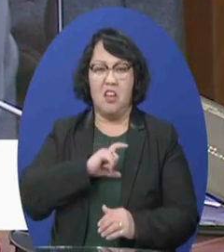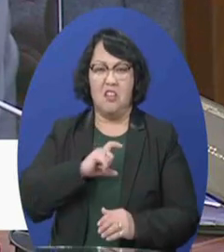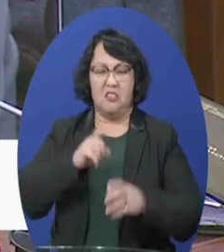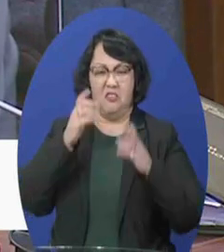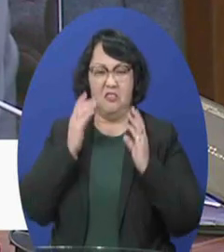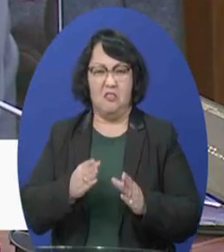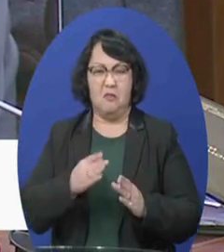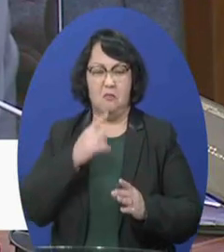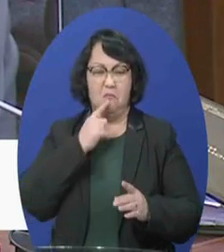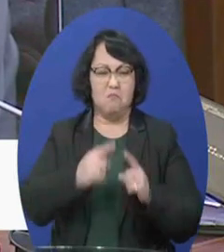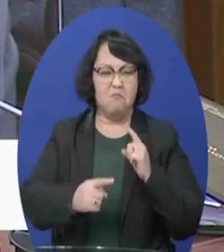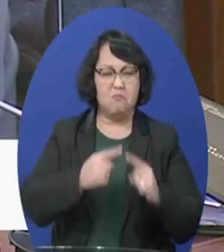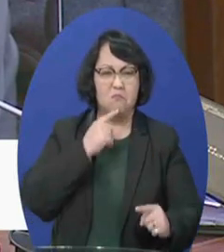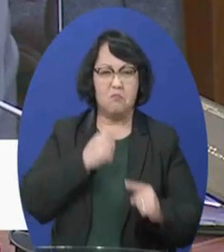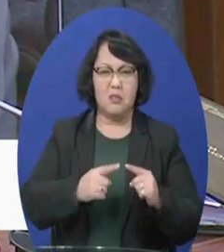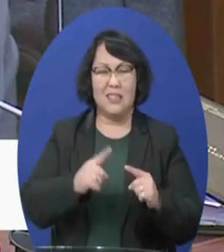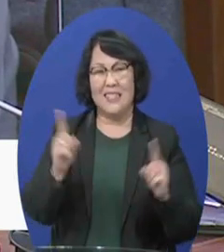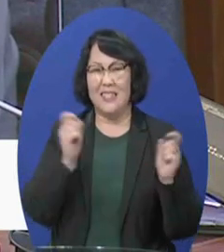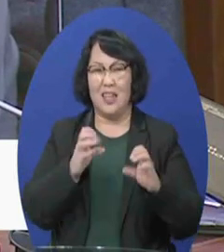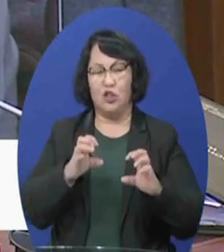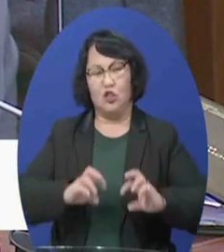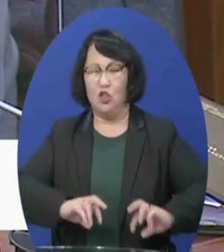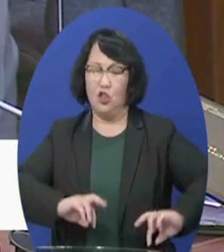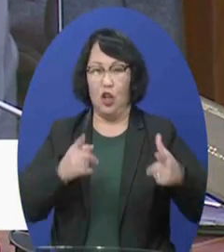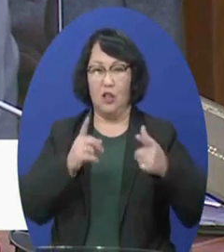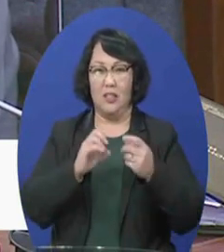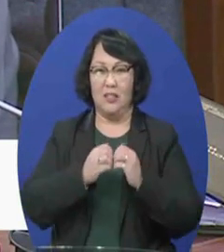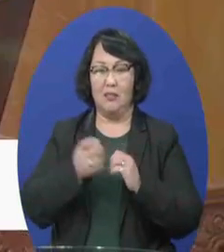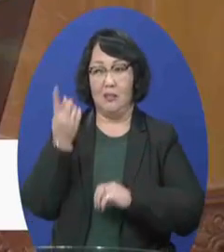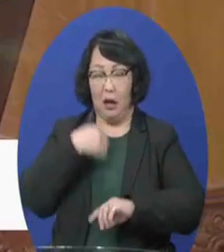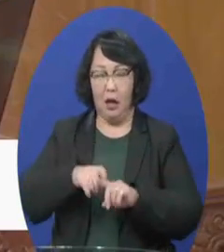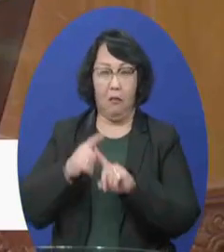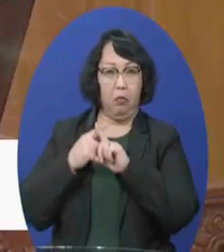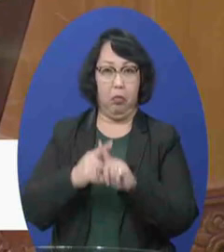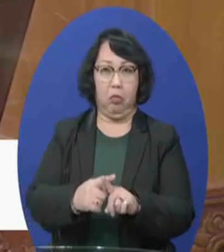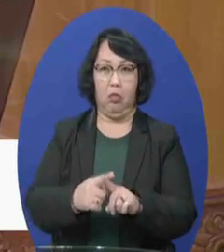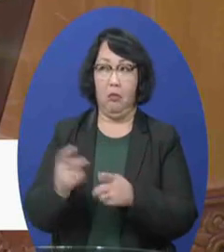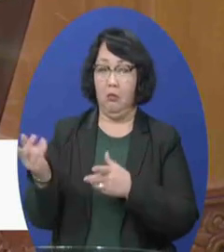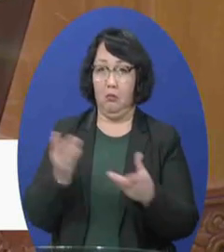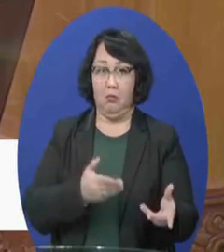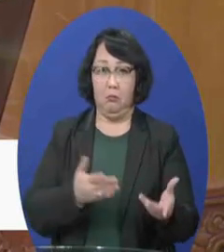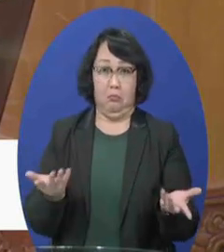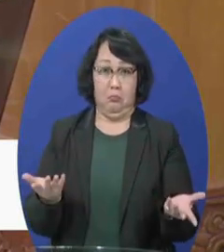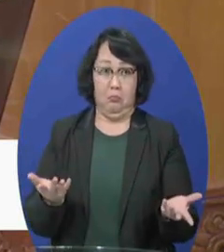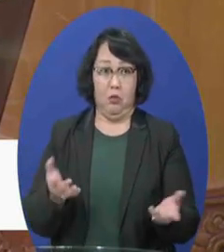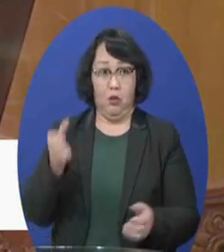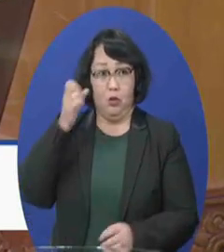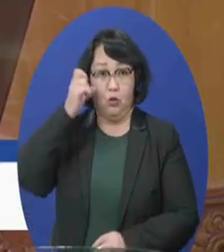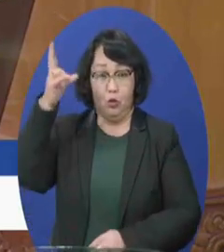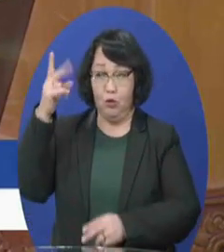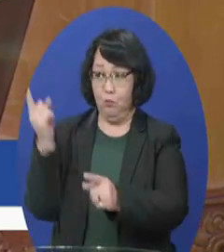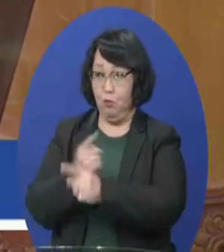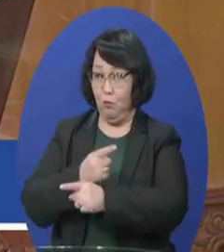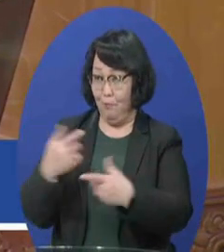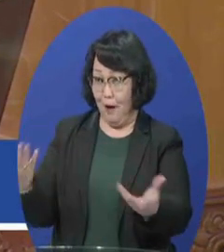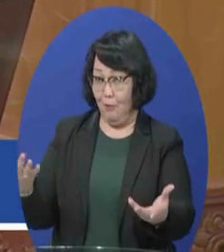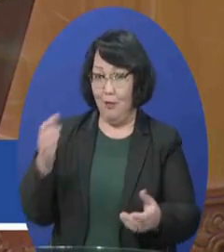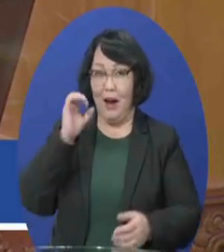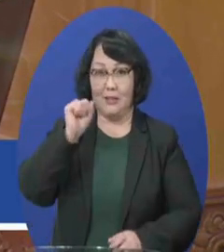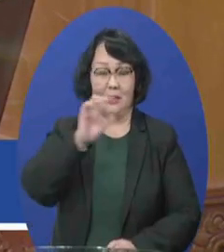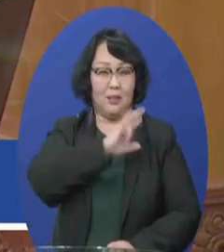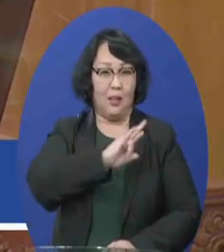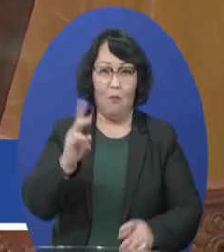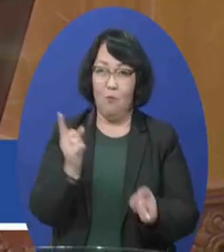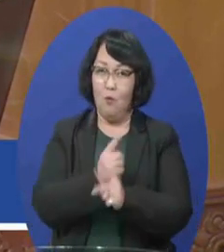дохио зангаараар ажилуудыг энийн засыг залруулъя гэлээ дахиад 20 тавиад буцааж байна. Энд бол ерөнхийлөгч буруугүй арчсан намч буруугүй. Энэ бол Монгол